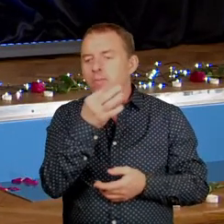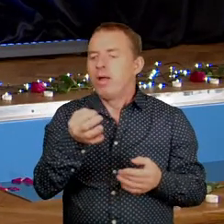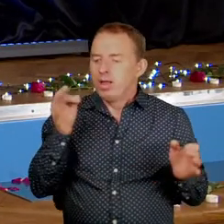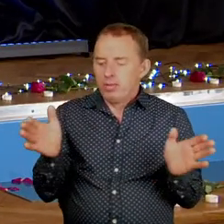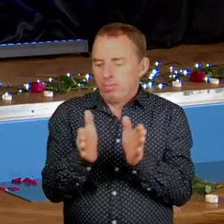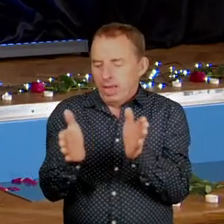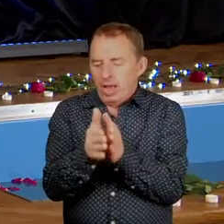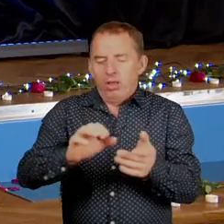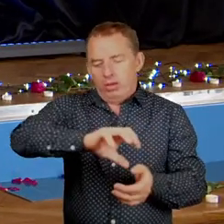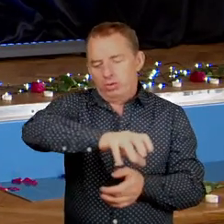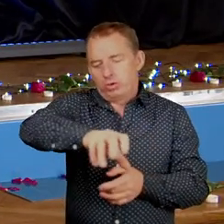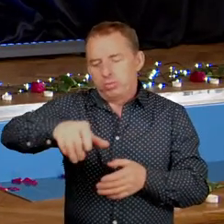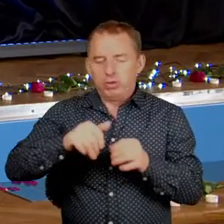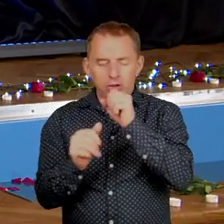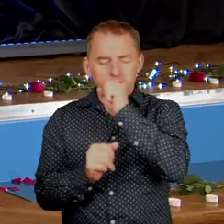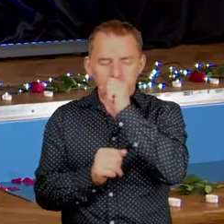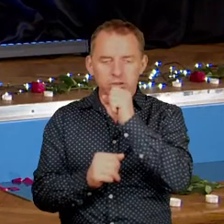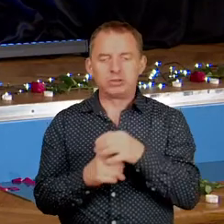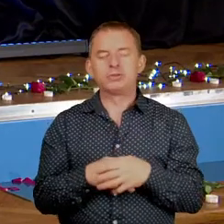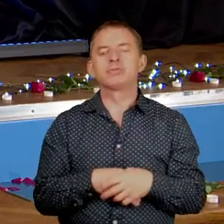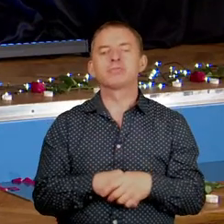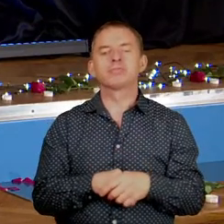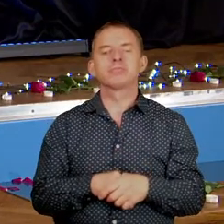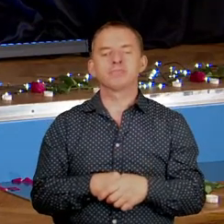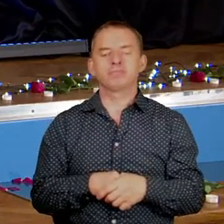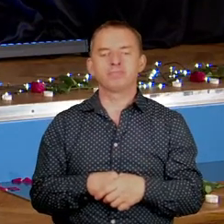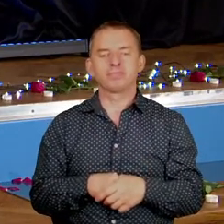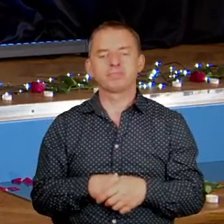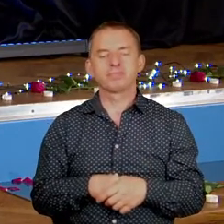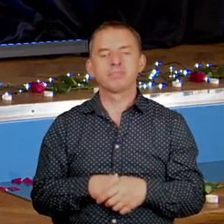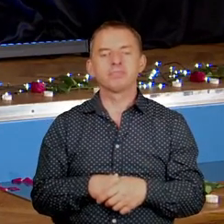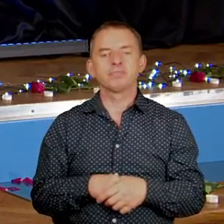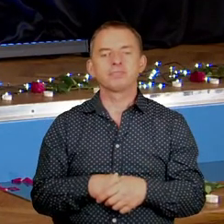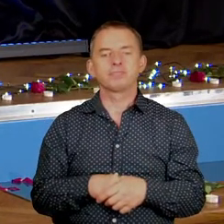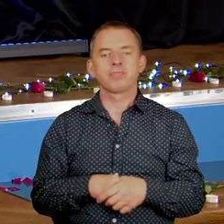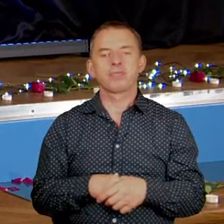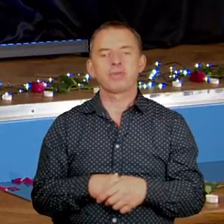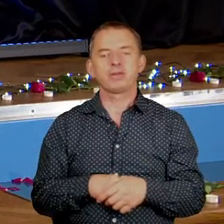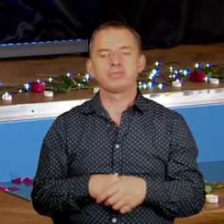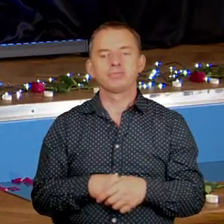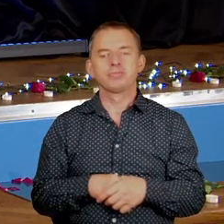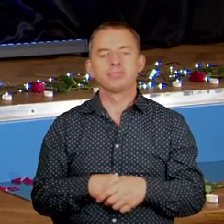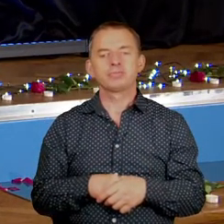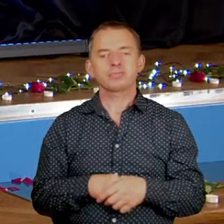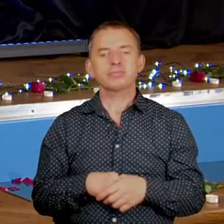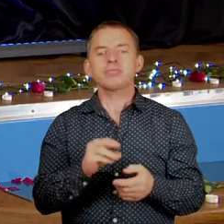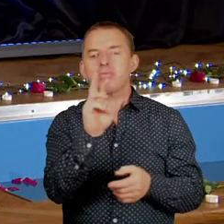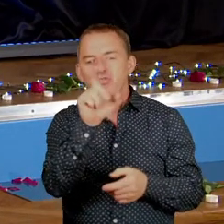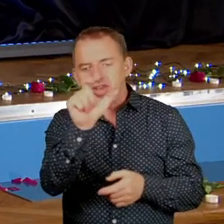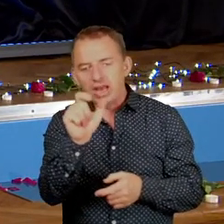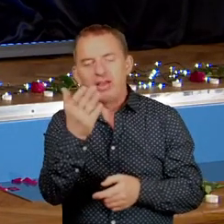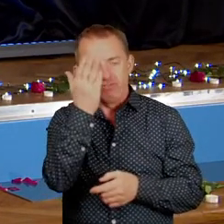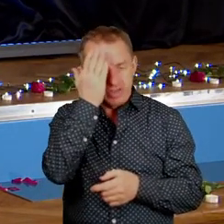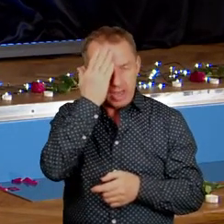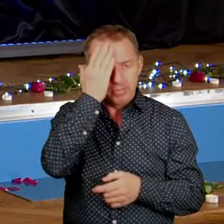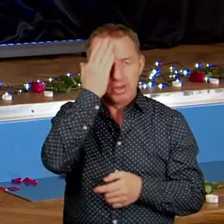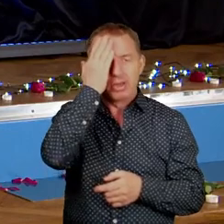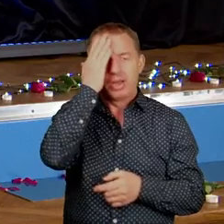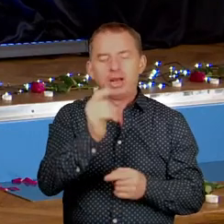So we know this program is being beamed into the Ukraine in the Ukrainian language in the second service. Więc wiemy, że